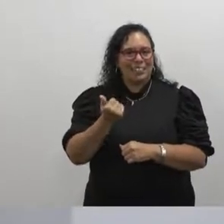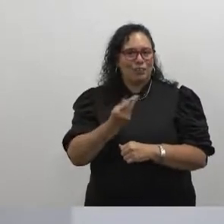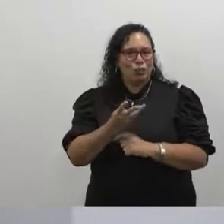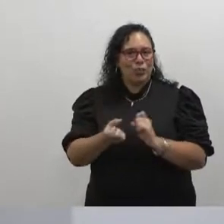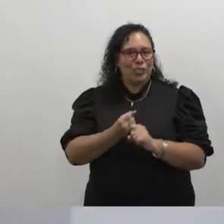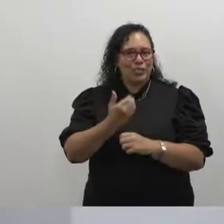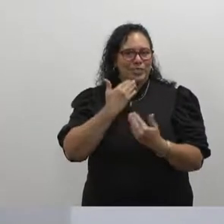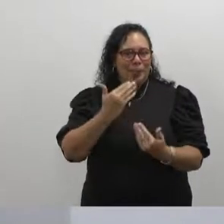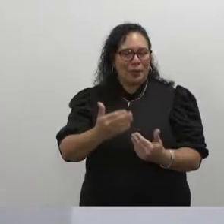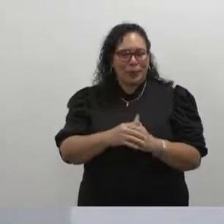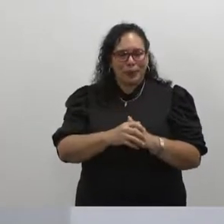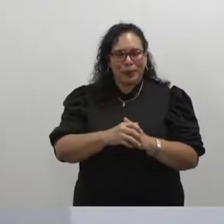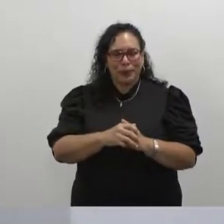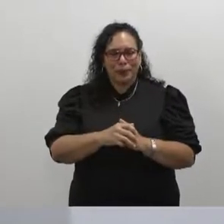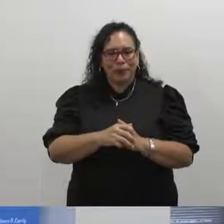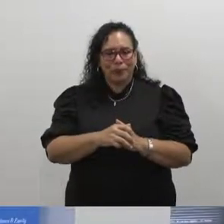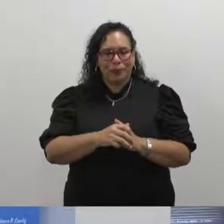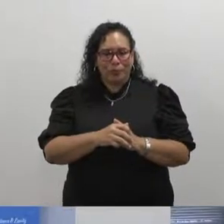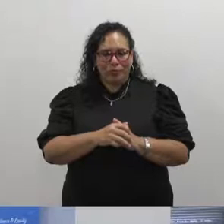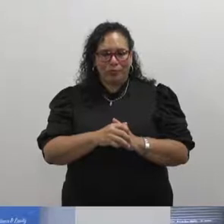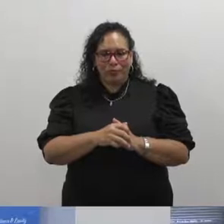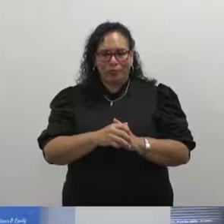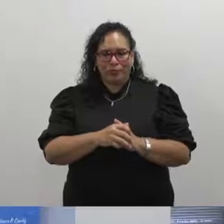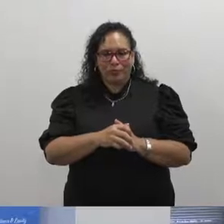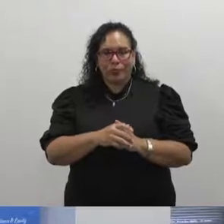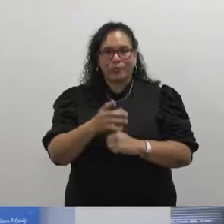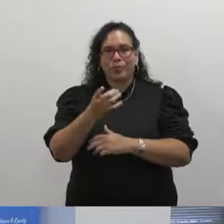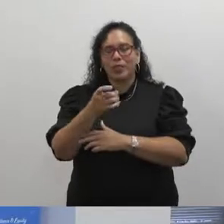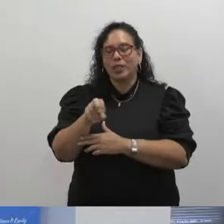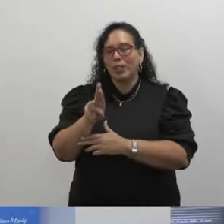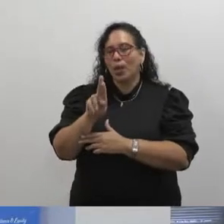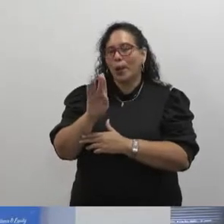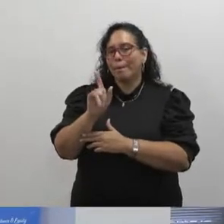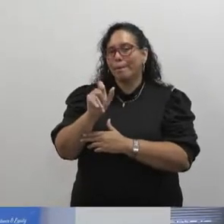không được đẹp bị chấm còn lòng phật bọc này để giờ bàn bàn hạ cạn